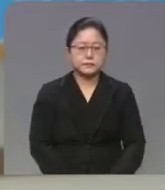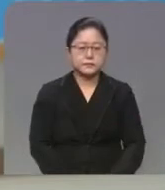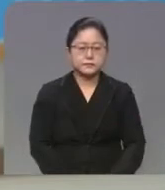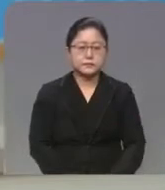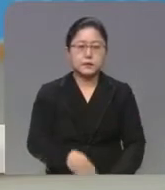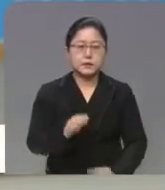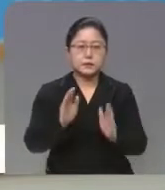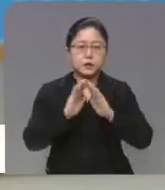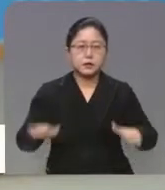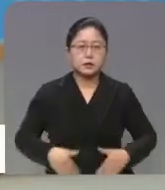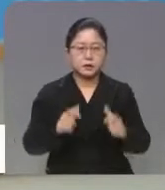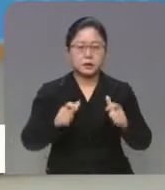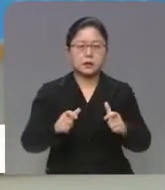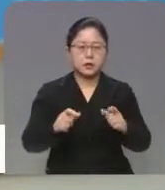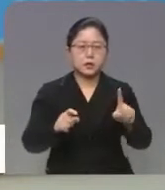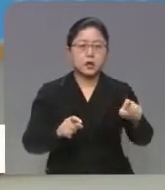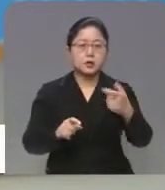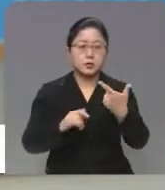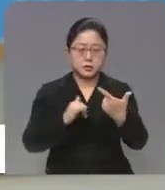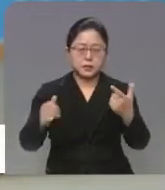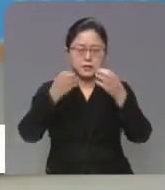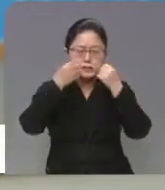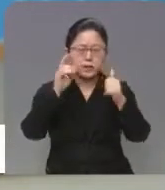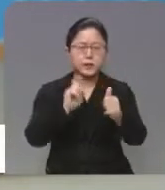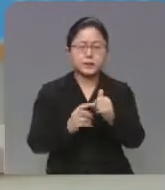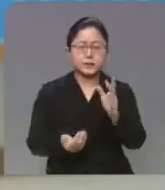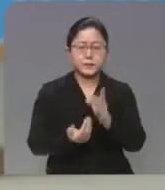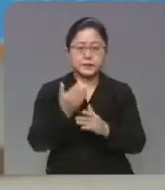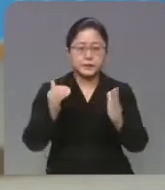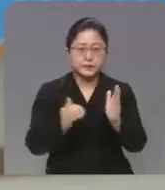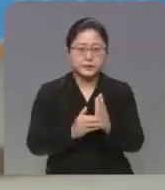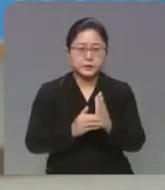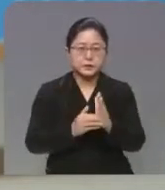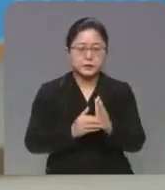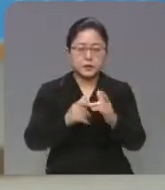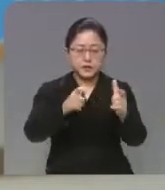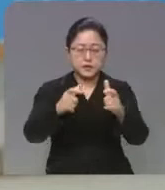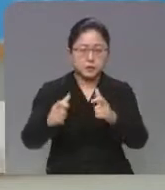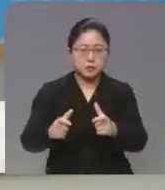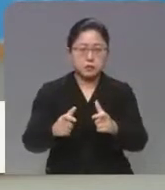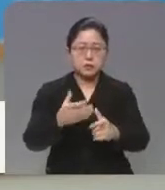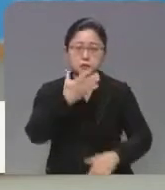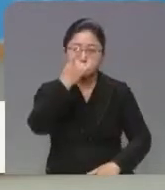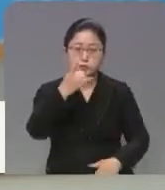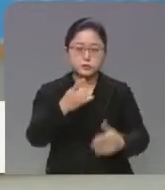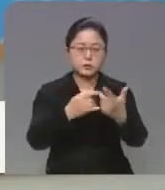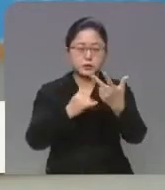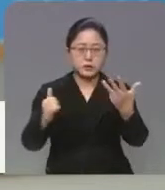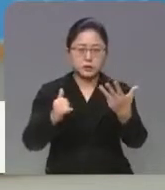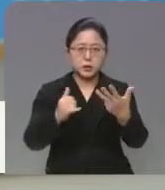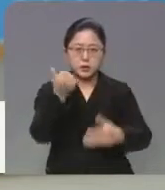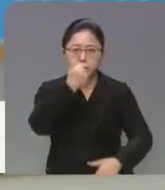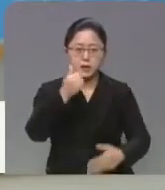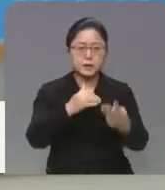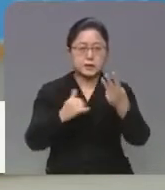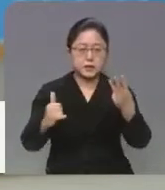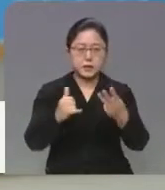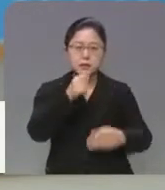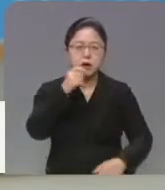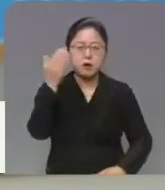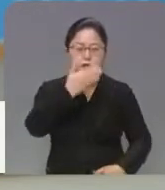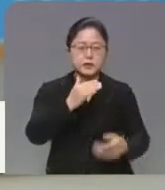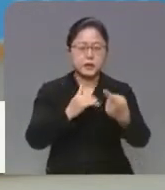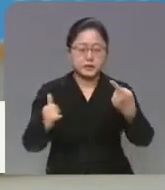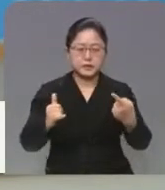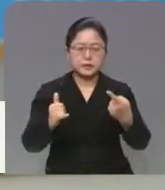네, 전남에선 오늘 16명의 신규 확진자가 나왔는데요. 지역별로는 순천 8명, 광양 3명, 여수